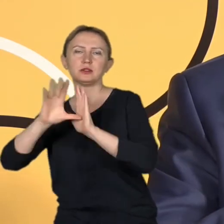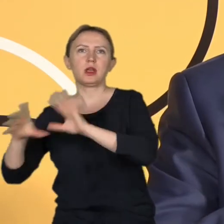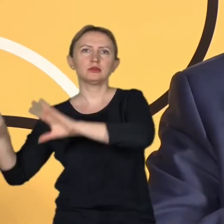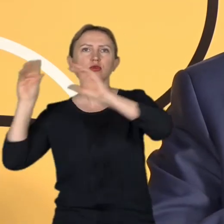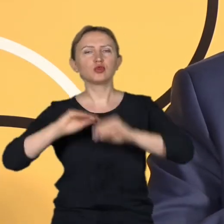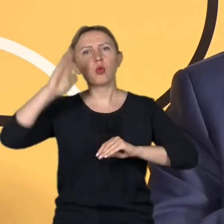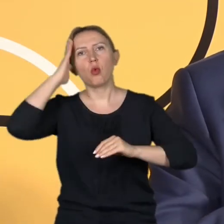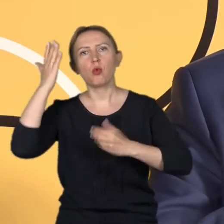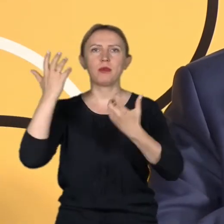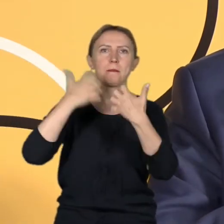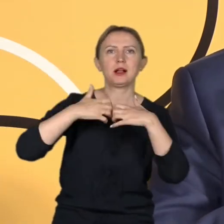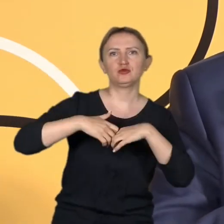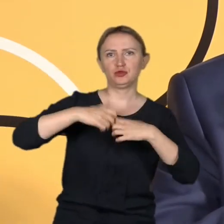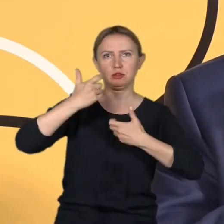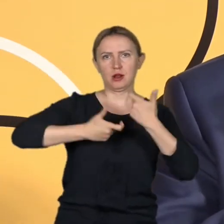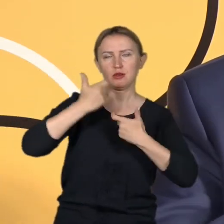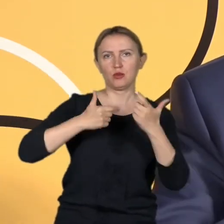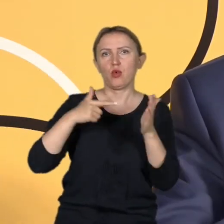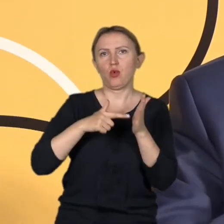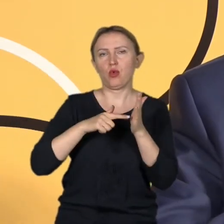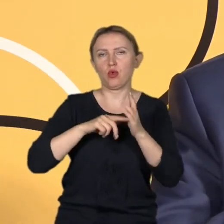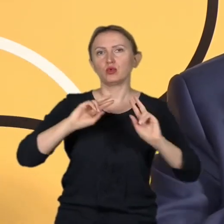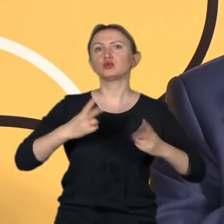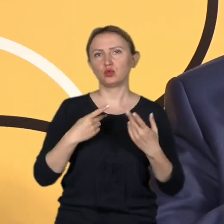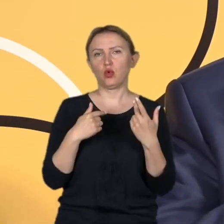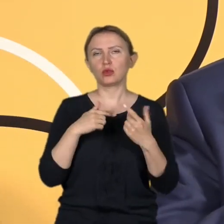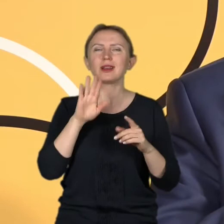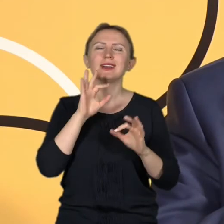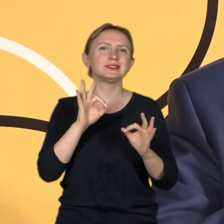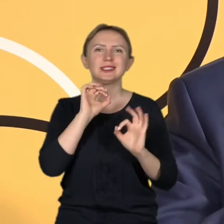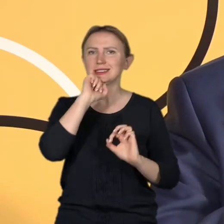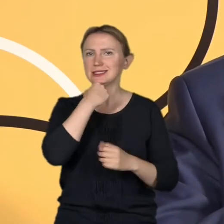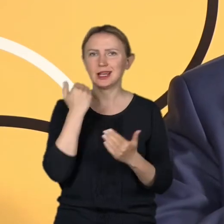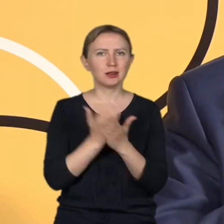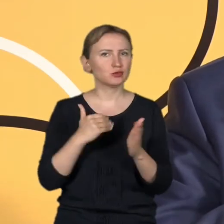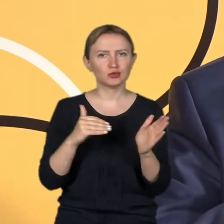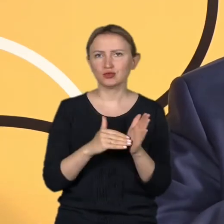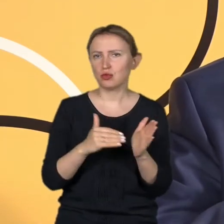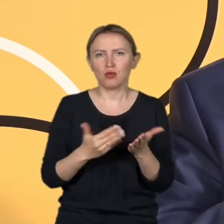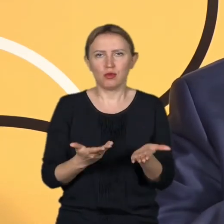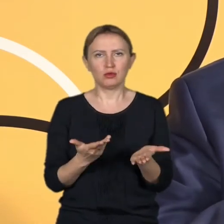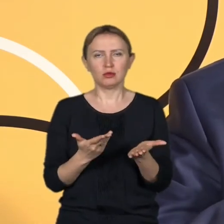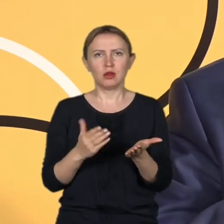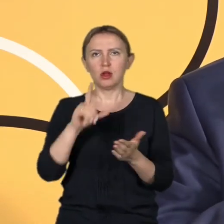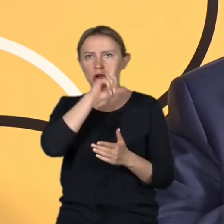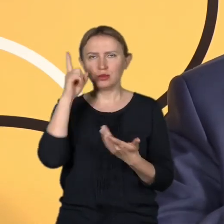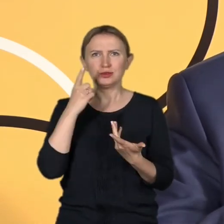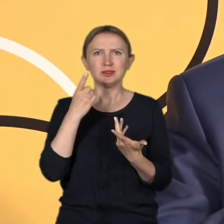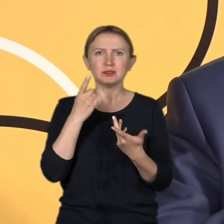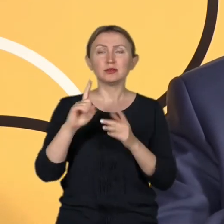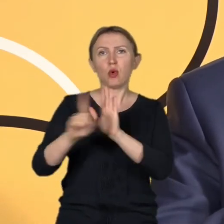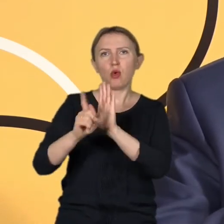obsługiwać maszyny. Z tego się on wywodzi. Dzisiaj jest anachroniczny i szkodliwy dla tych, którzy chodzą do